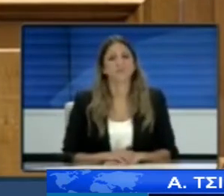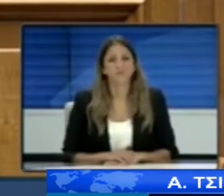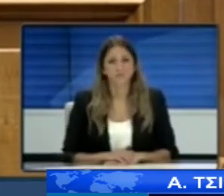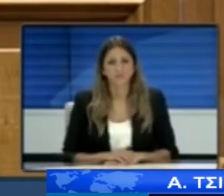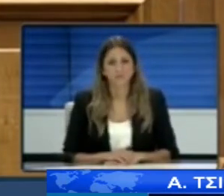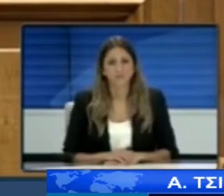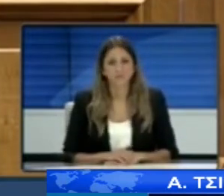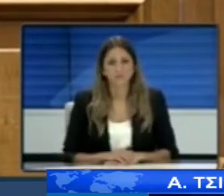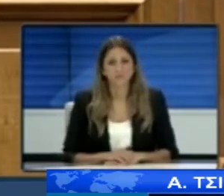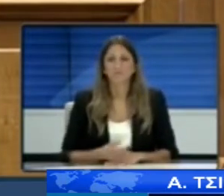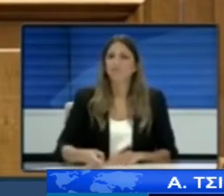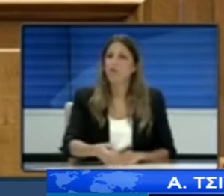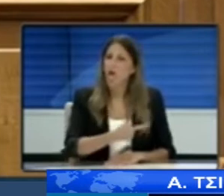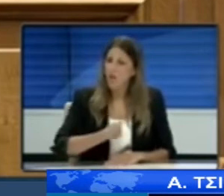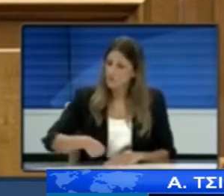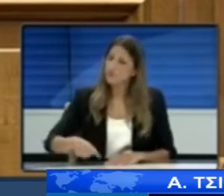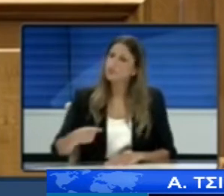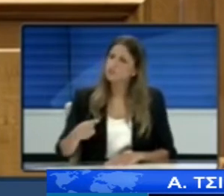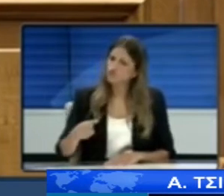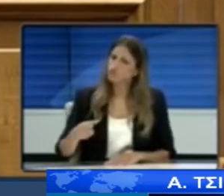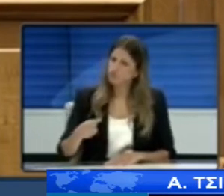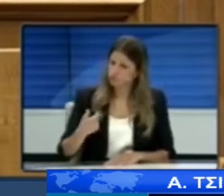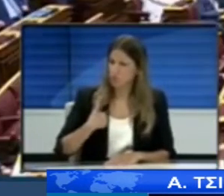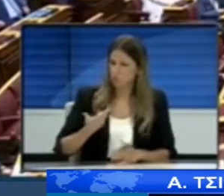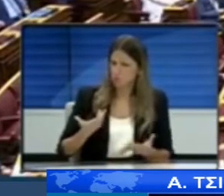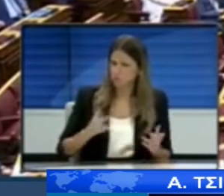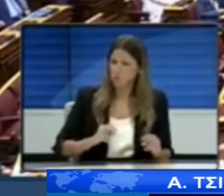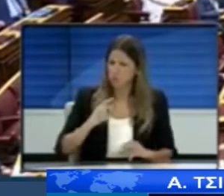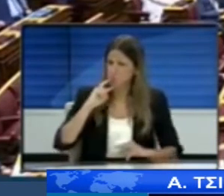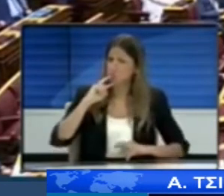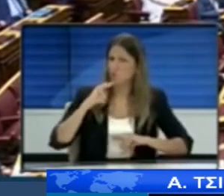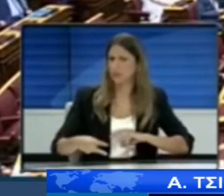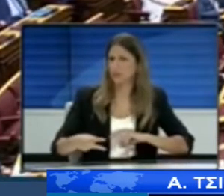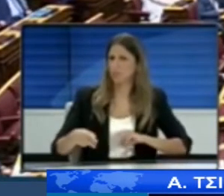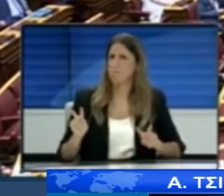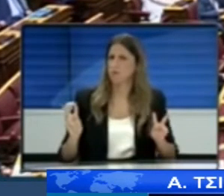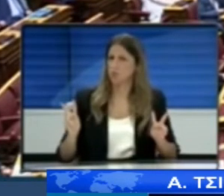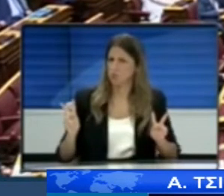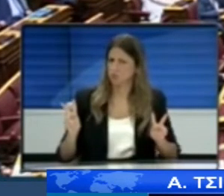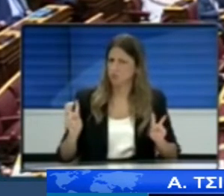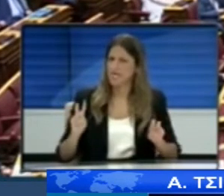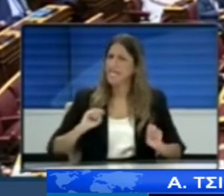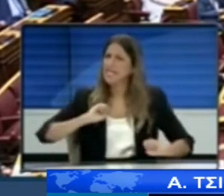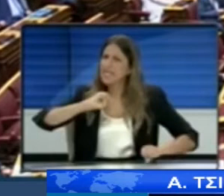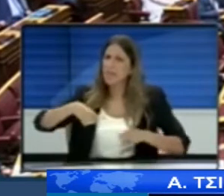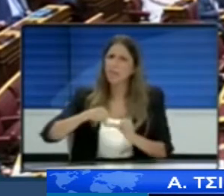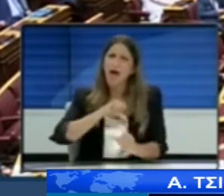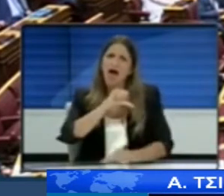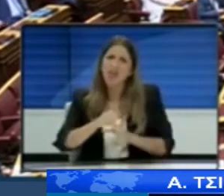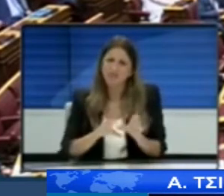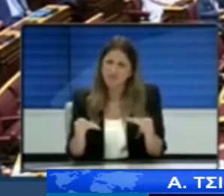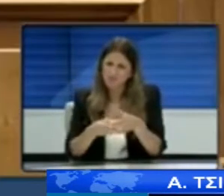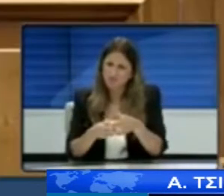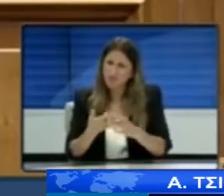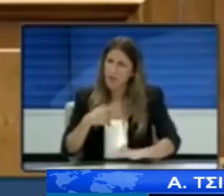και στο Κινάλ και στις άλλες δυνάμεις που αυτοπροσδιορίζονται εδώ ως προοδευτικές. Εμείς δεν κάνουμε διμέτωπο